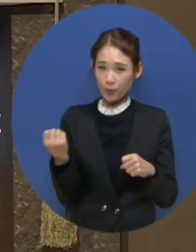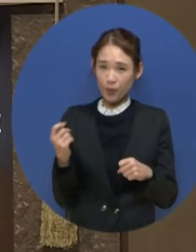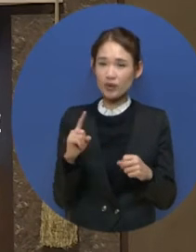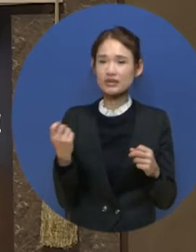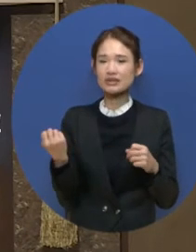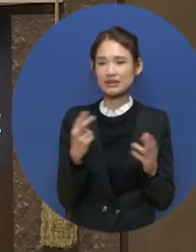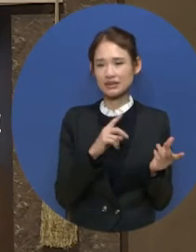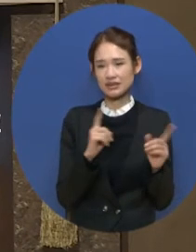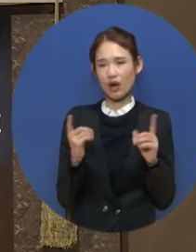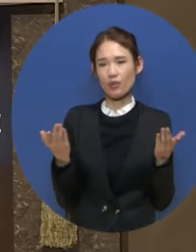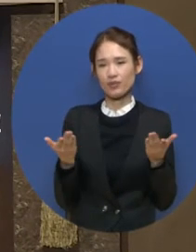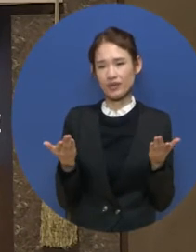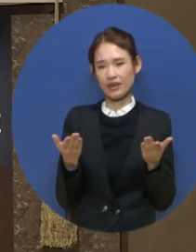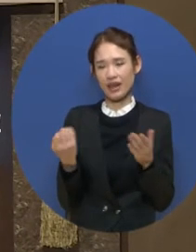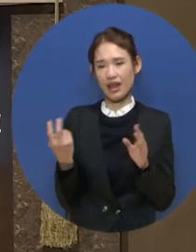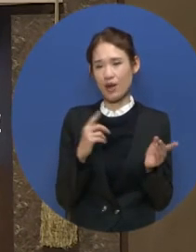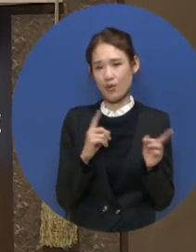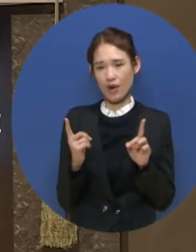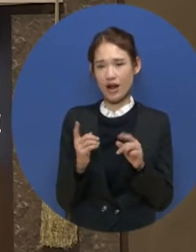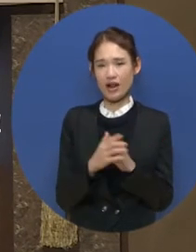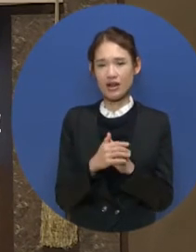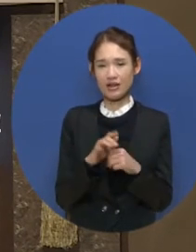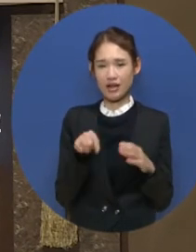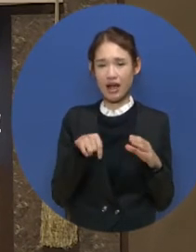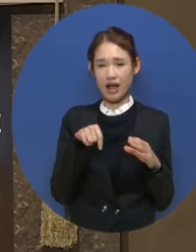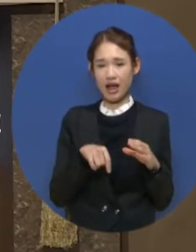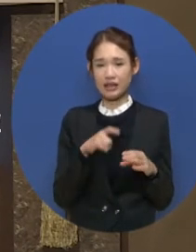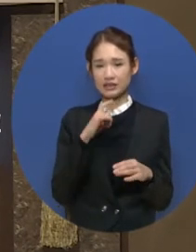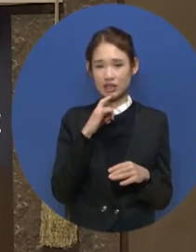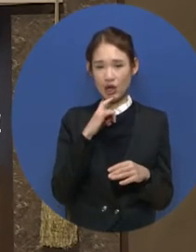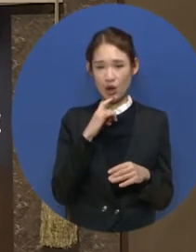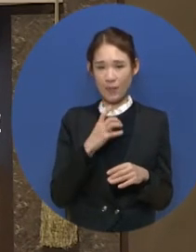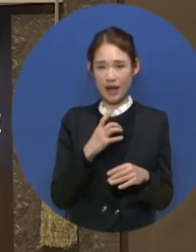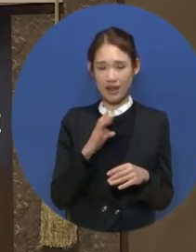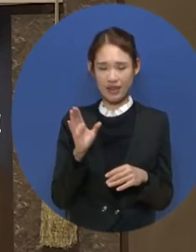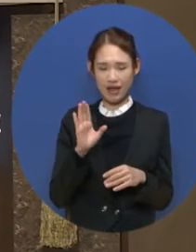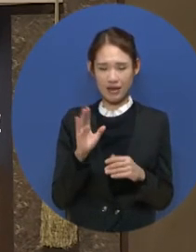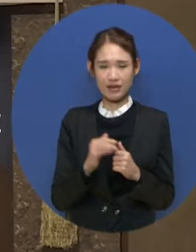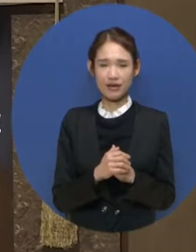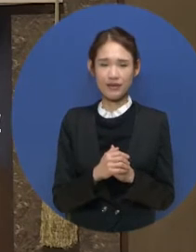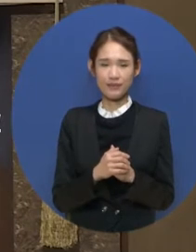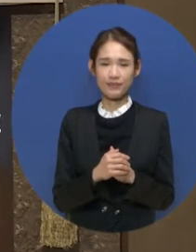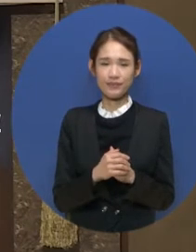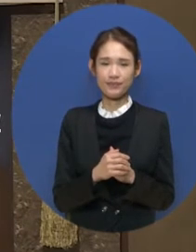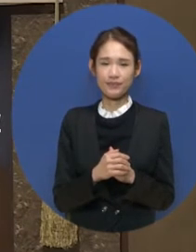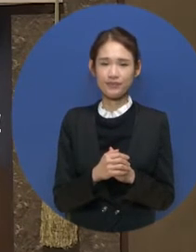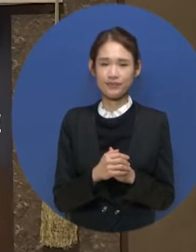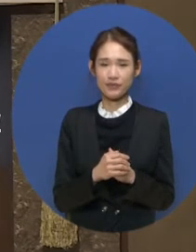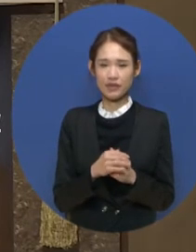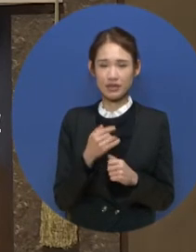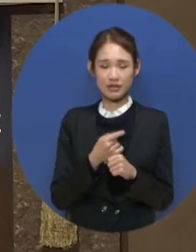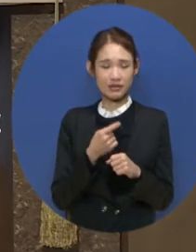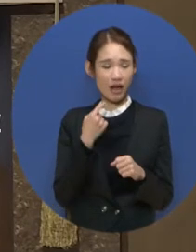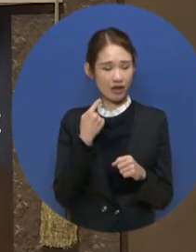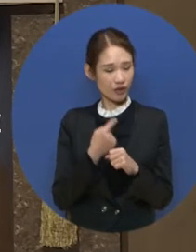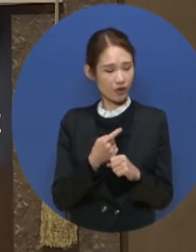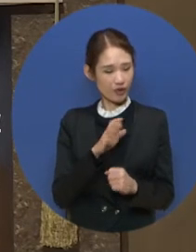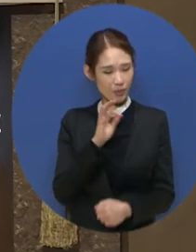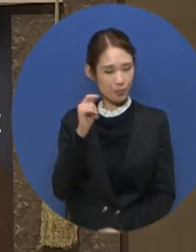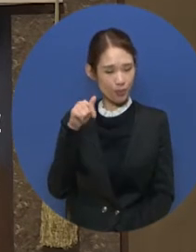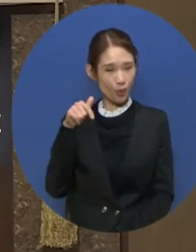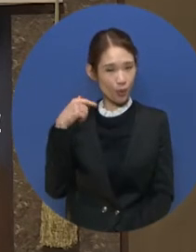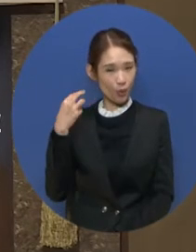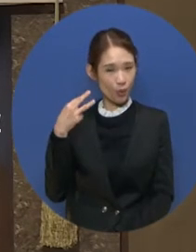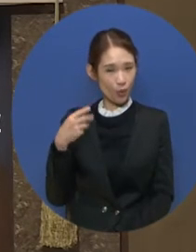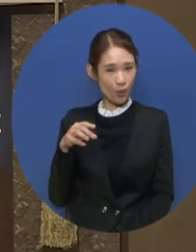거거든요 그래서 이거는 이제 저희 안해서 많이 그런 흐름이 아니고 예 저희가 이제 작년에 그 몽골에서